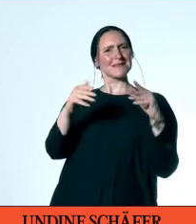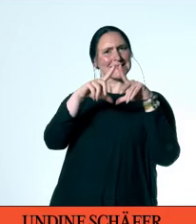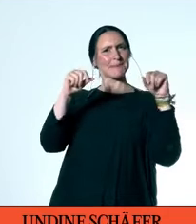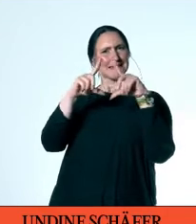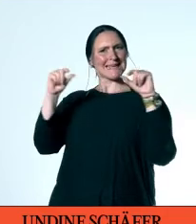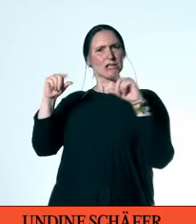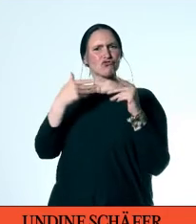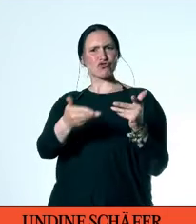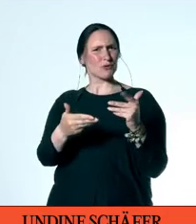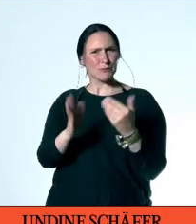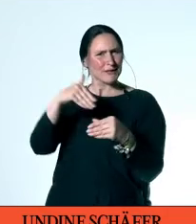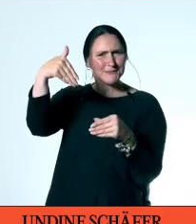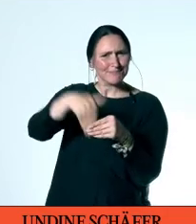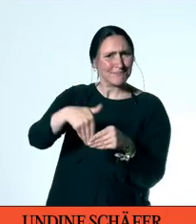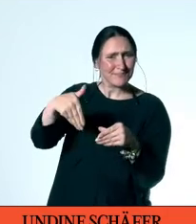Video.